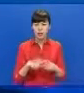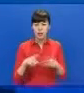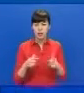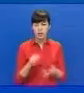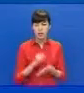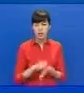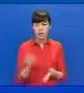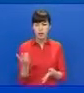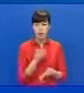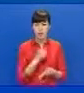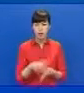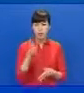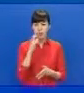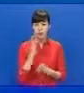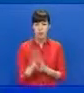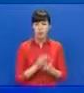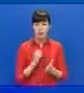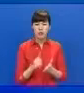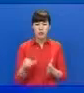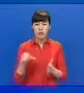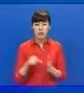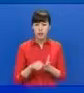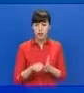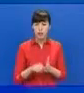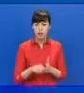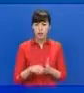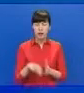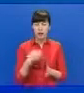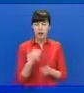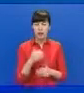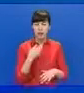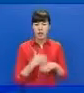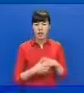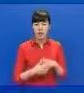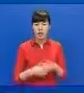жоқ. Мемлекет қызметшілер қатысады, солардың арасынан